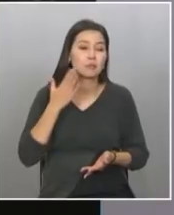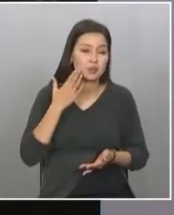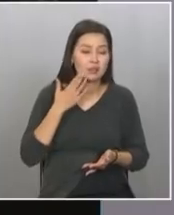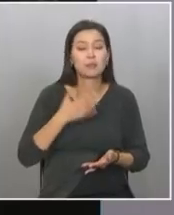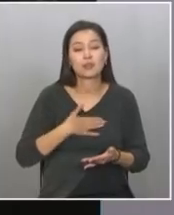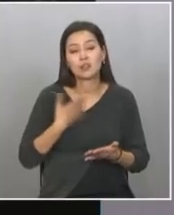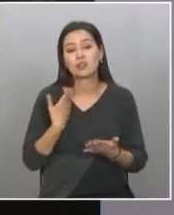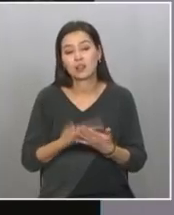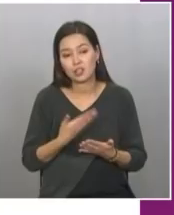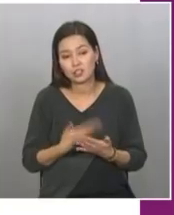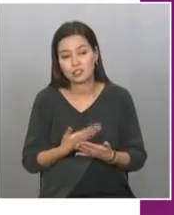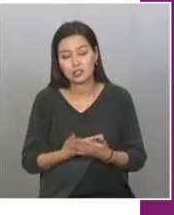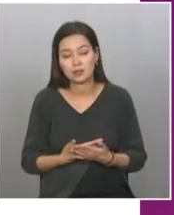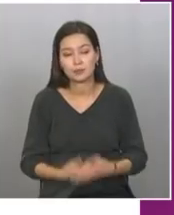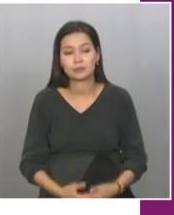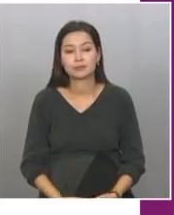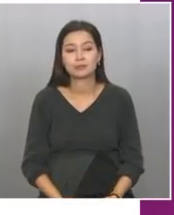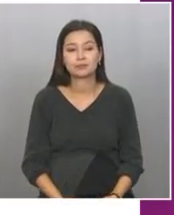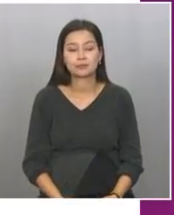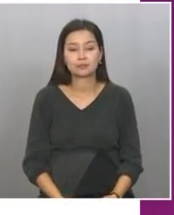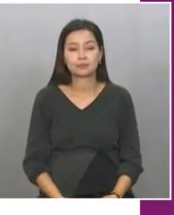«мне кажется».